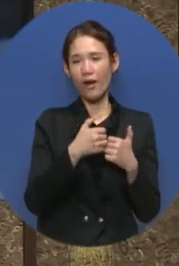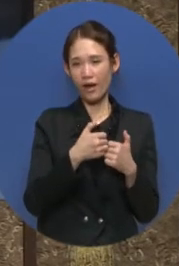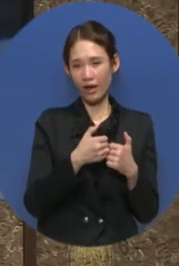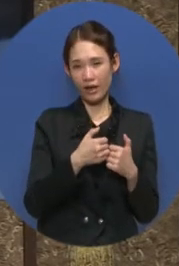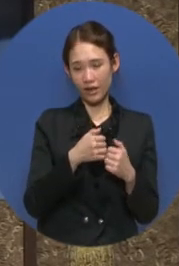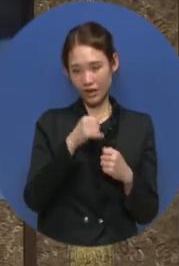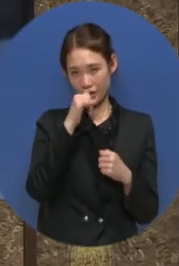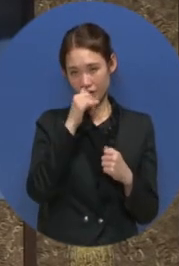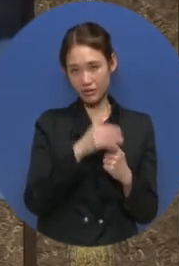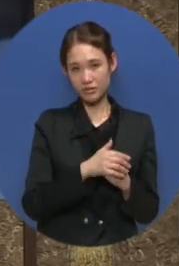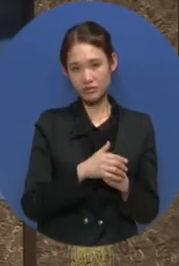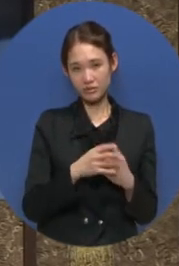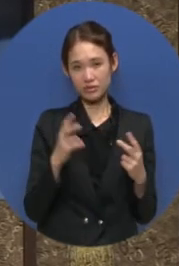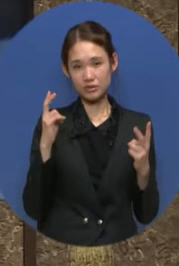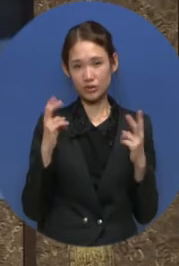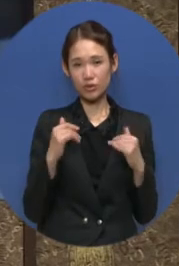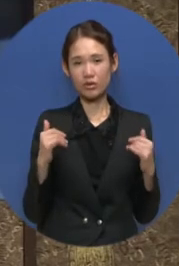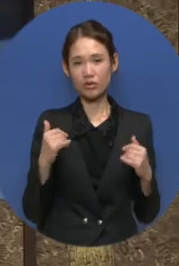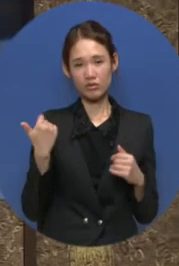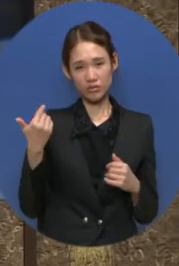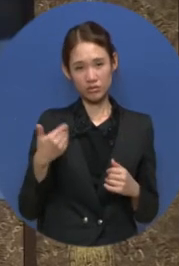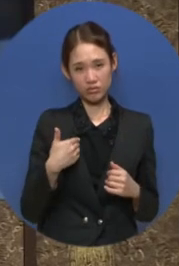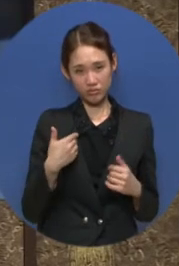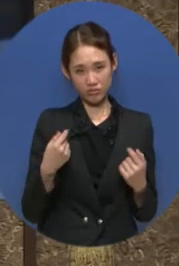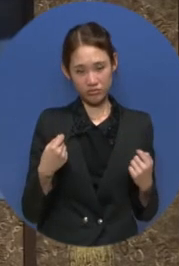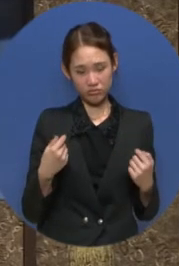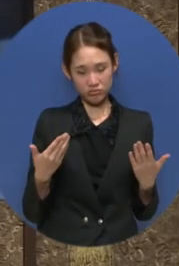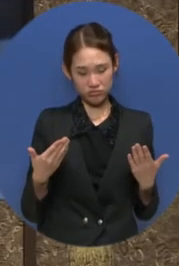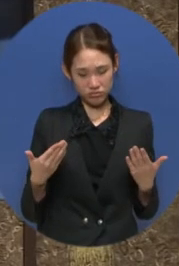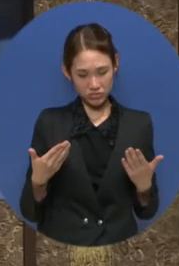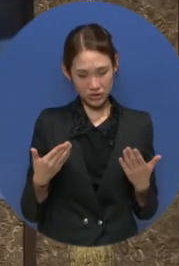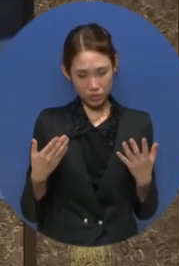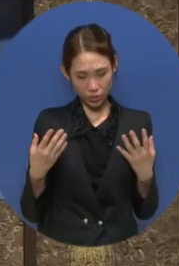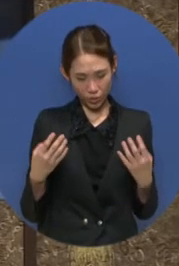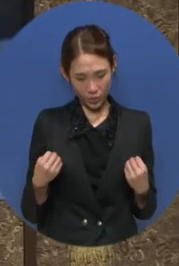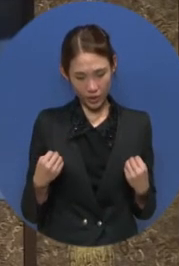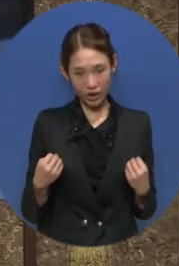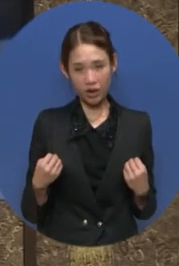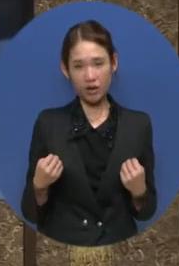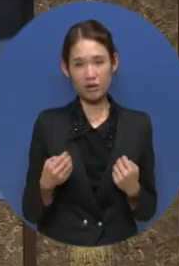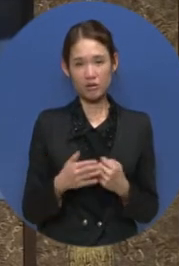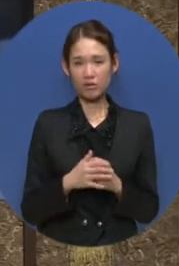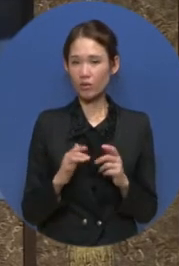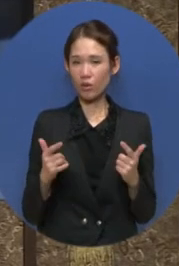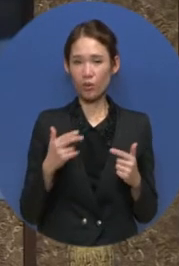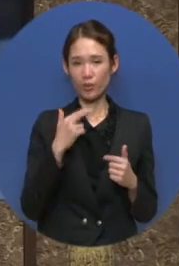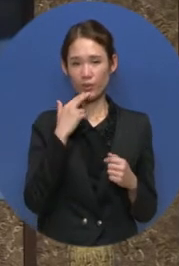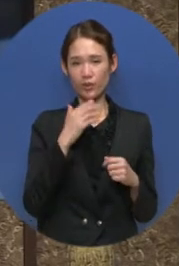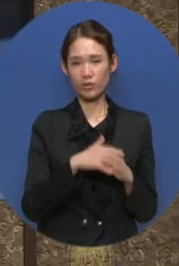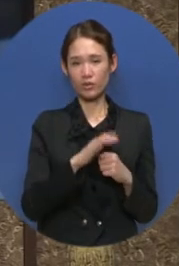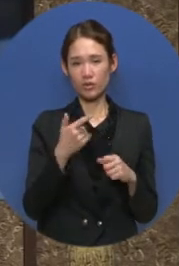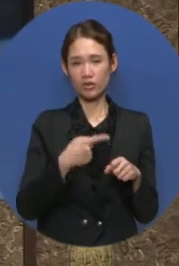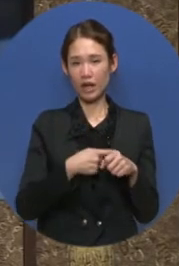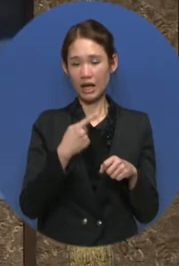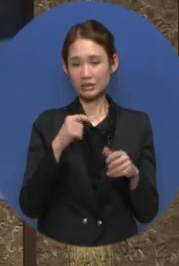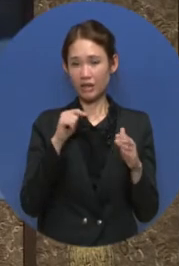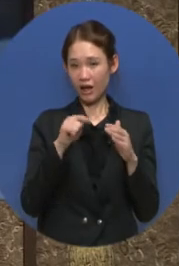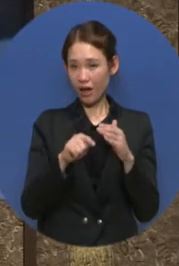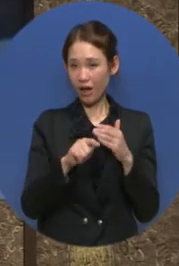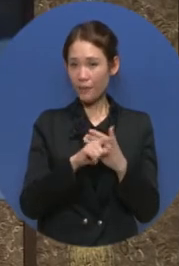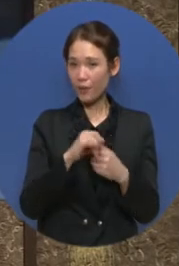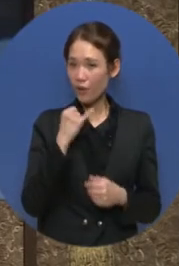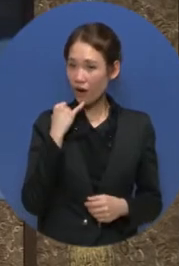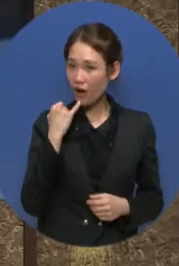거죠. 아. 직원들 의사가 그러면 네. 일도 많지 않으니 네. 오후 1시 출근하면 어떻게